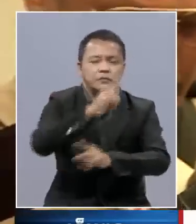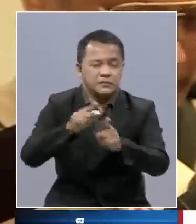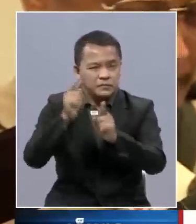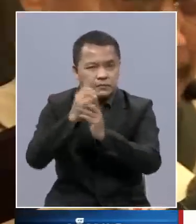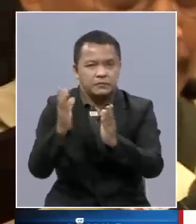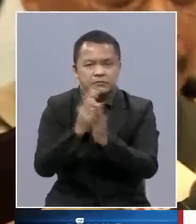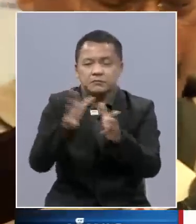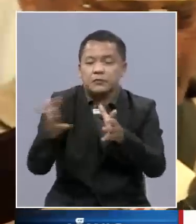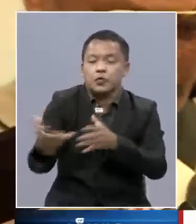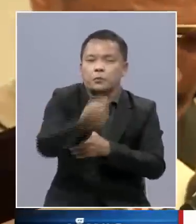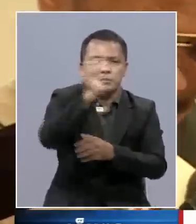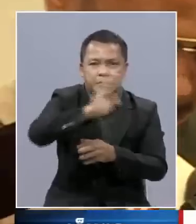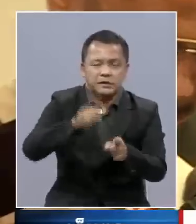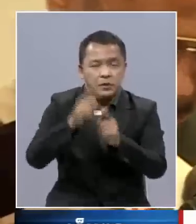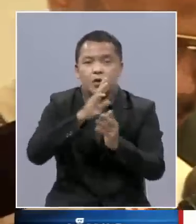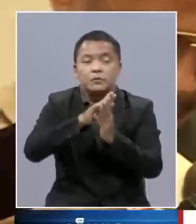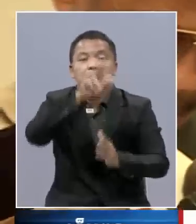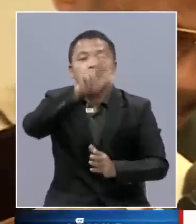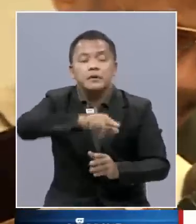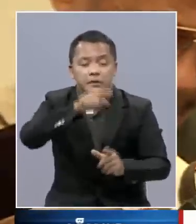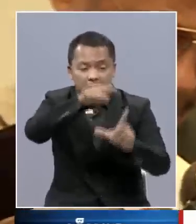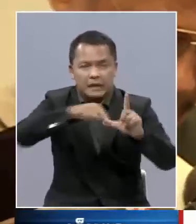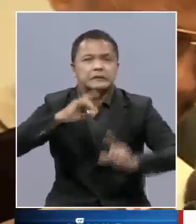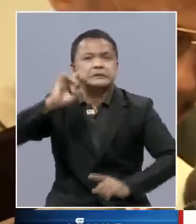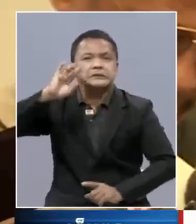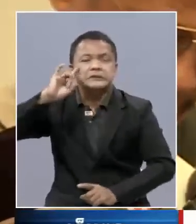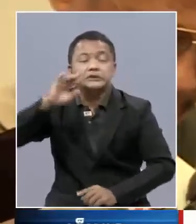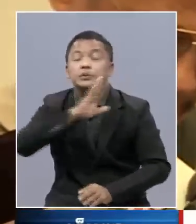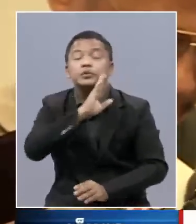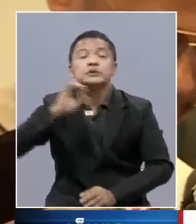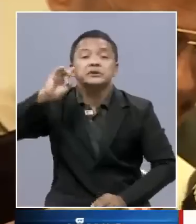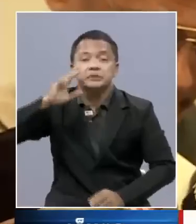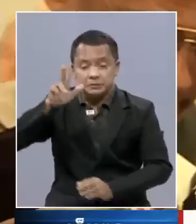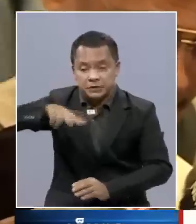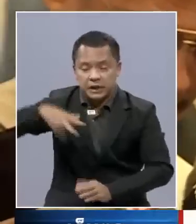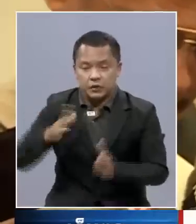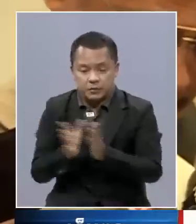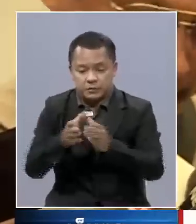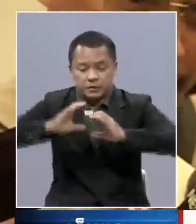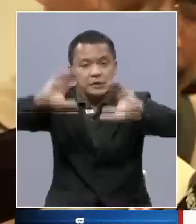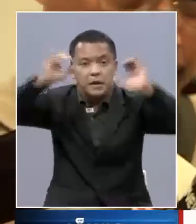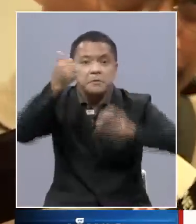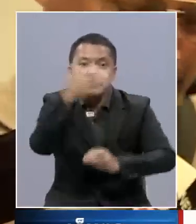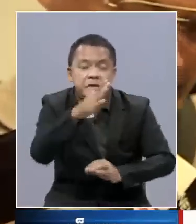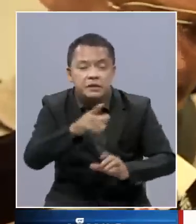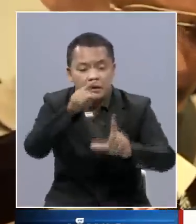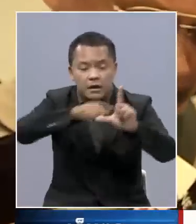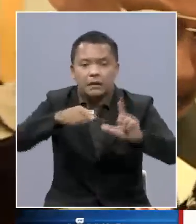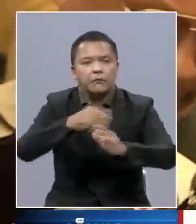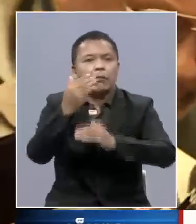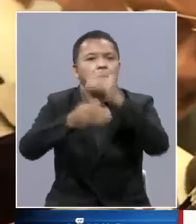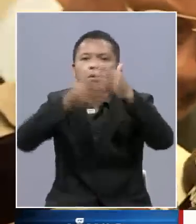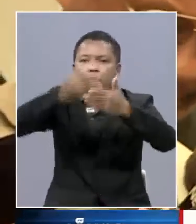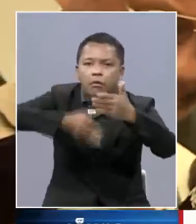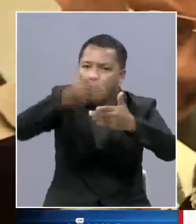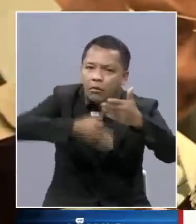ลากกินแบ่งกันหรือไม่ถ้าพรรคก้าวไกลยังดื้อดันสมมติว่าเพื่อไทยไม่ร่วมจัดตั้งรัฐบาลขึ้นมาก้าวไกลก็เดินไปไม่ได้อ